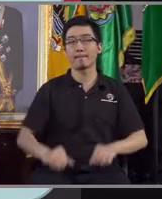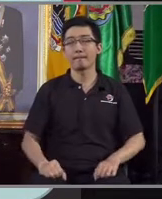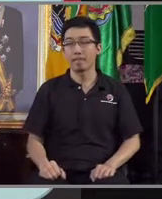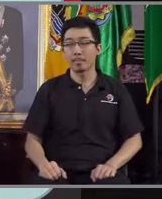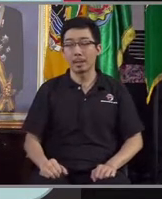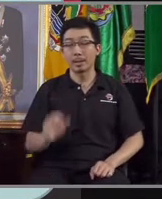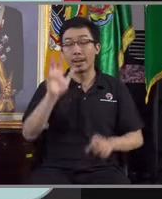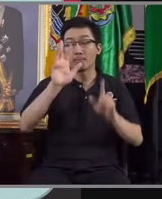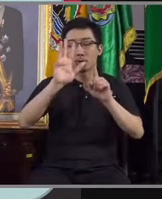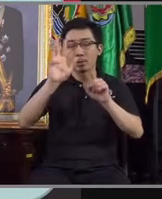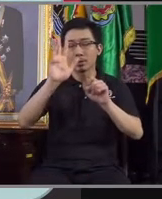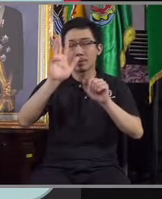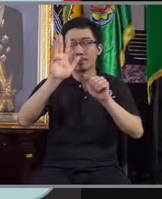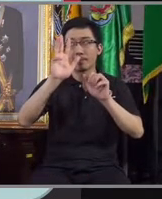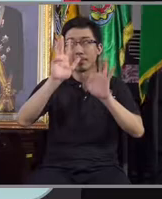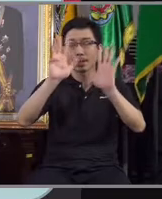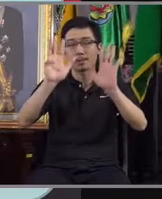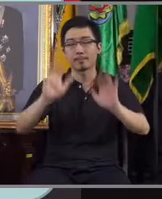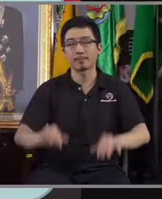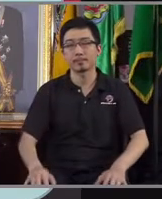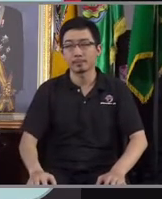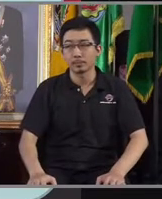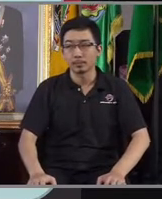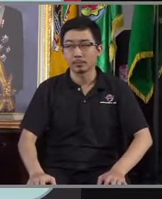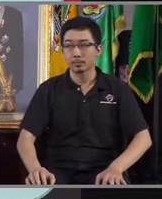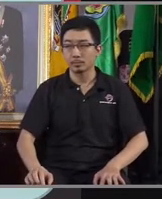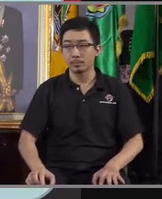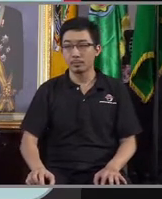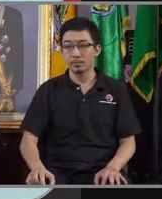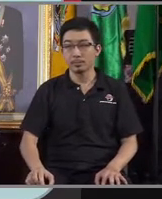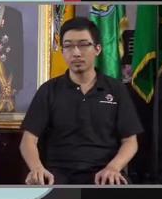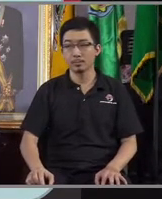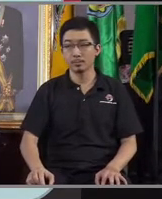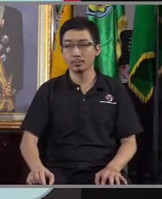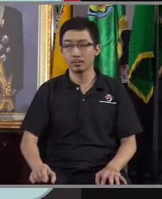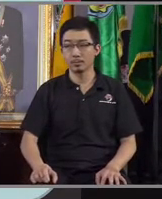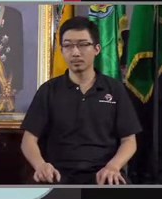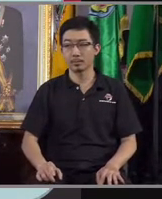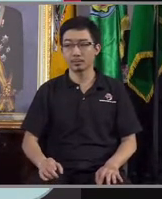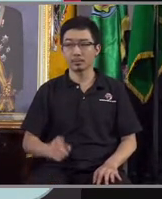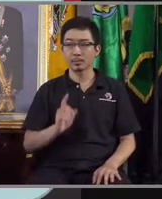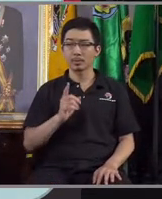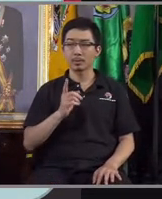yang produktif, sedang sisanya enggak, sehingga ada